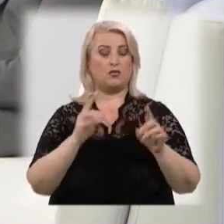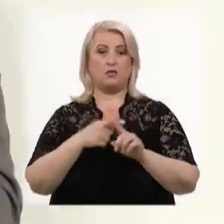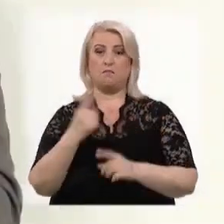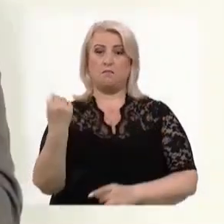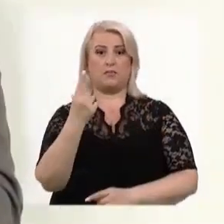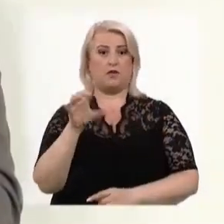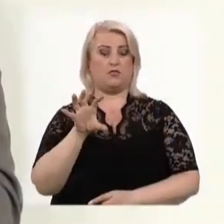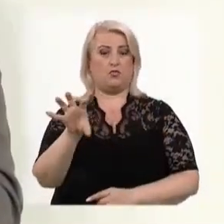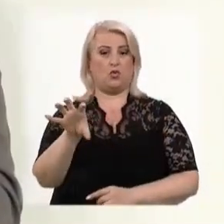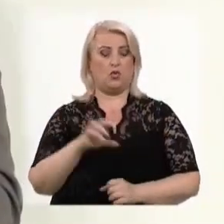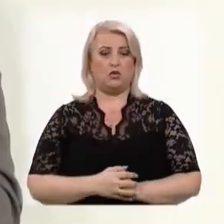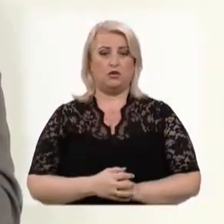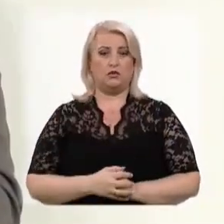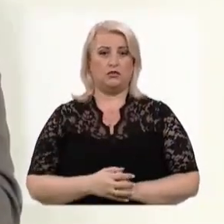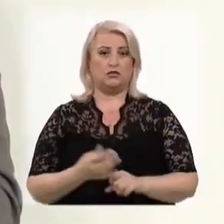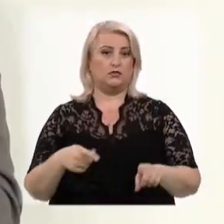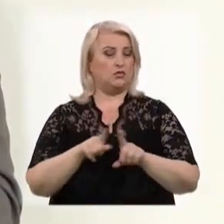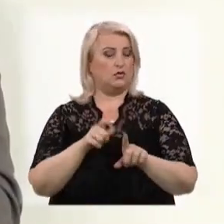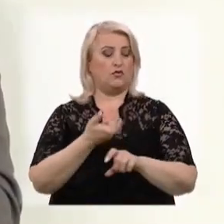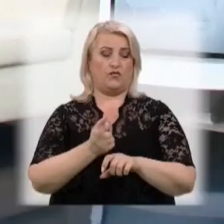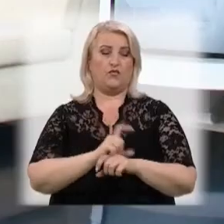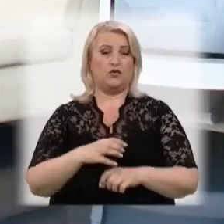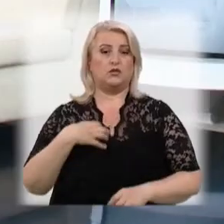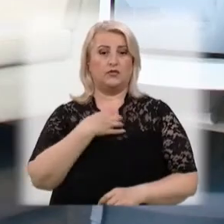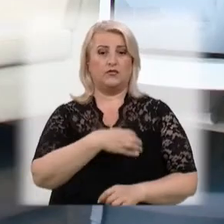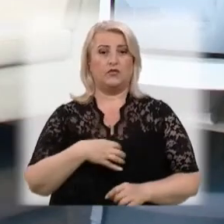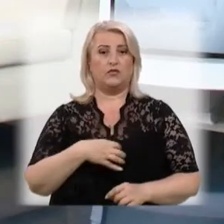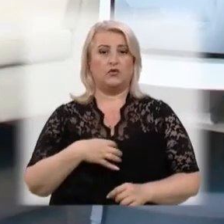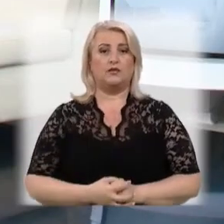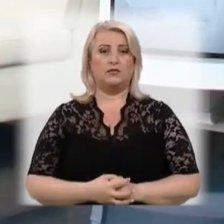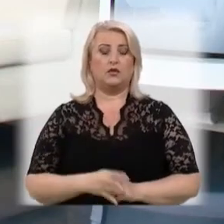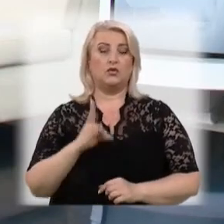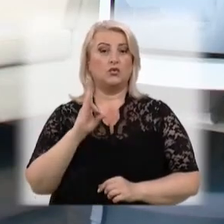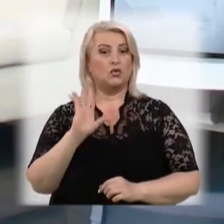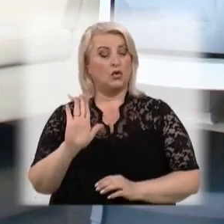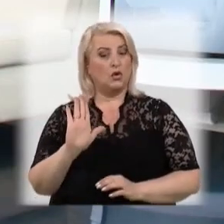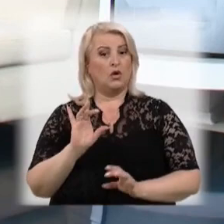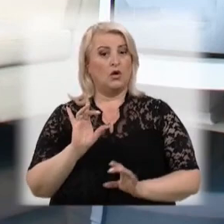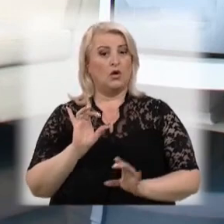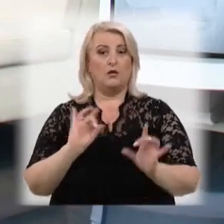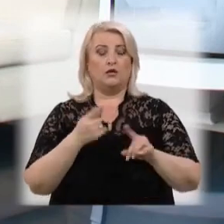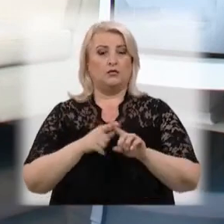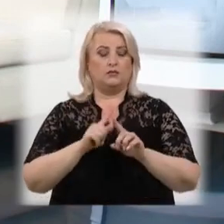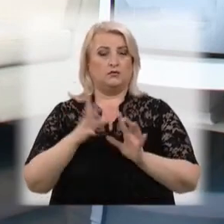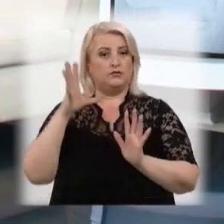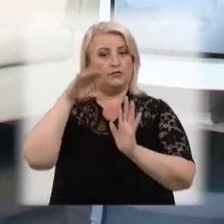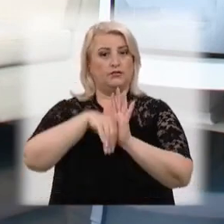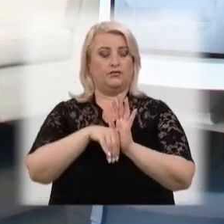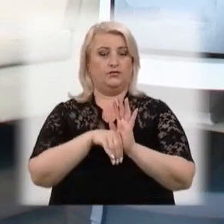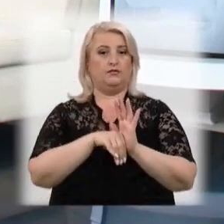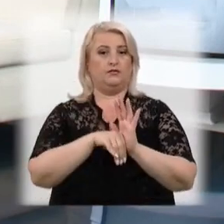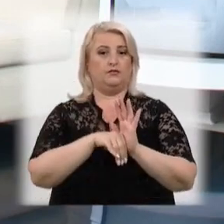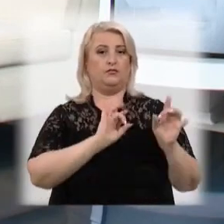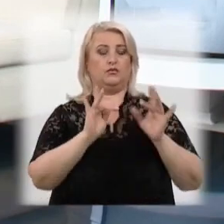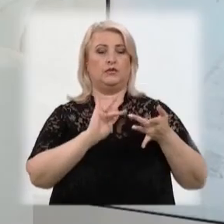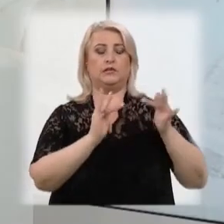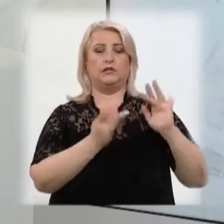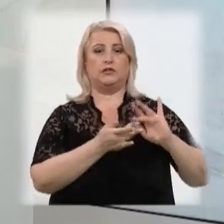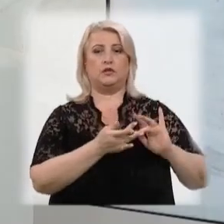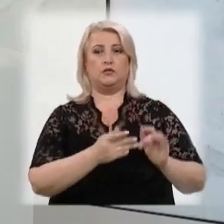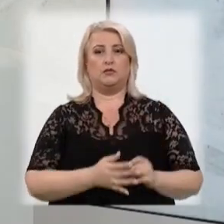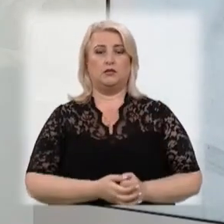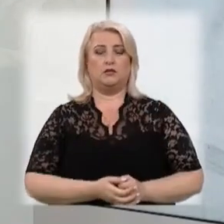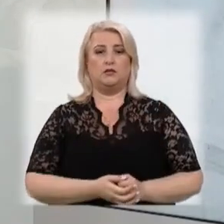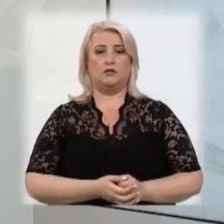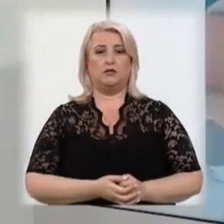bloc și de asemenea foarte important însă marketing nu înseamnă publicitate digitală Da